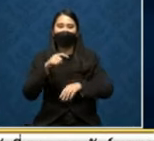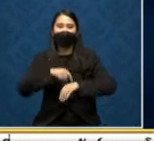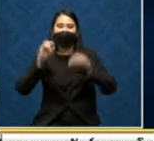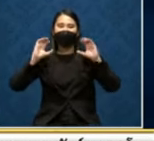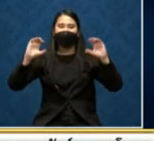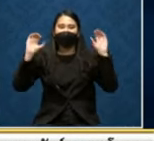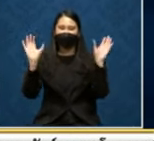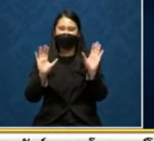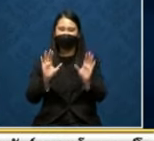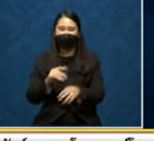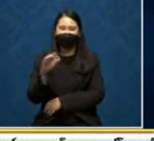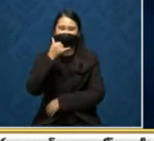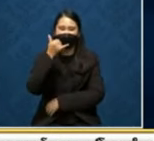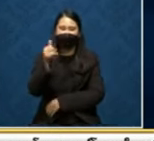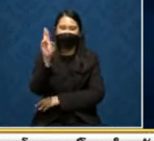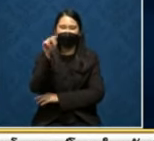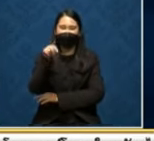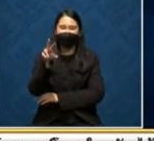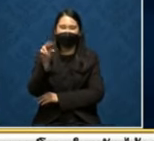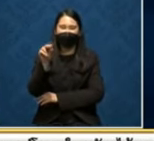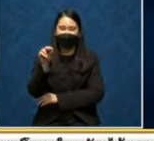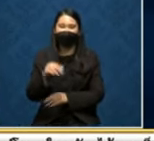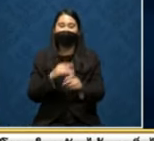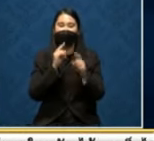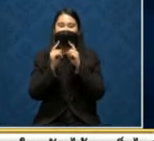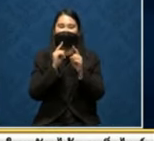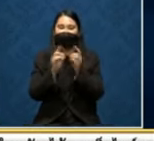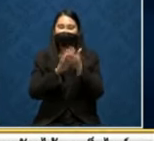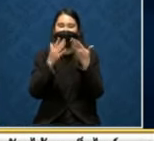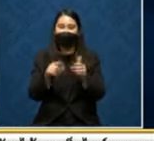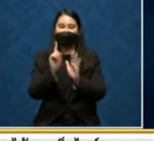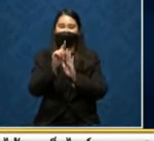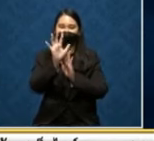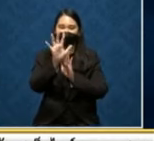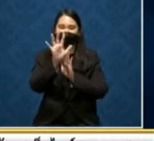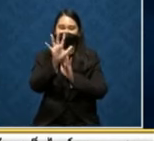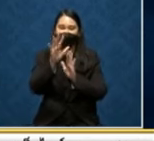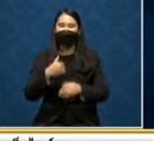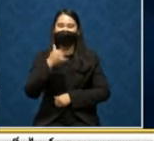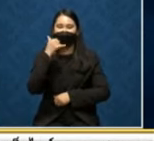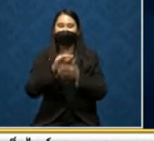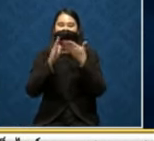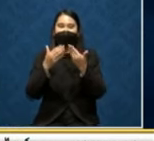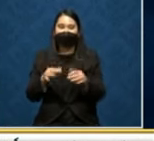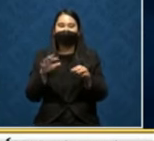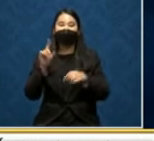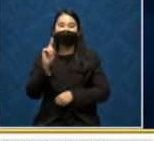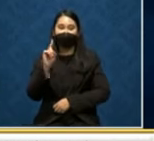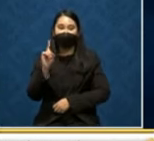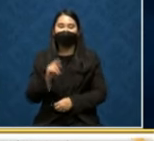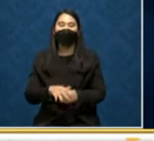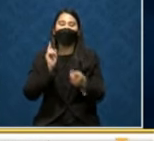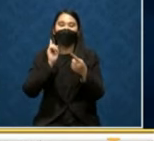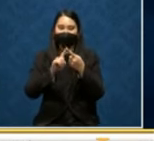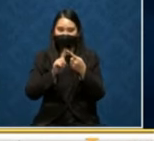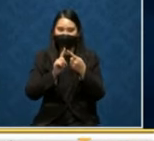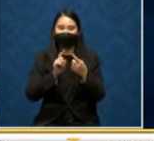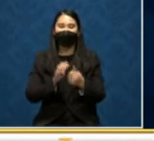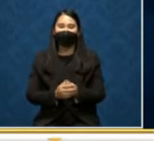ท่านโทรตอนเที่ยงครึ่งคุยกันเสร็จสรรพ 5นาทีมีเรื่องราวสาระสำคัญก็คือว่า1